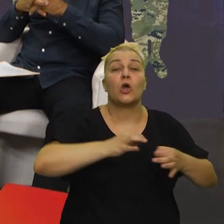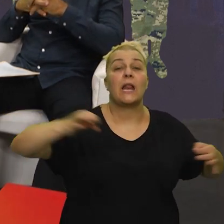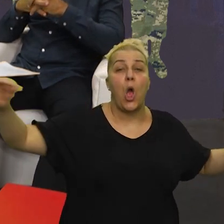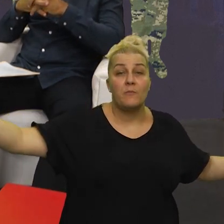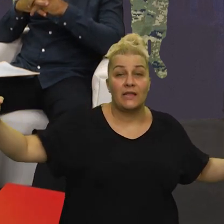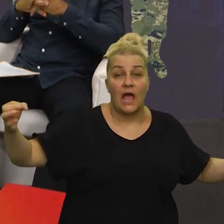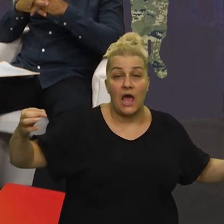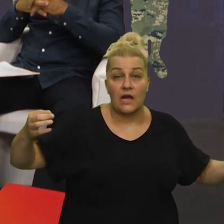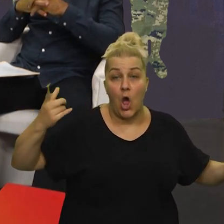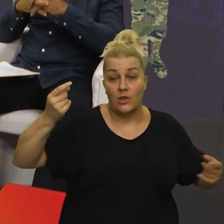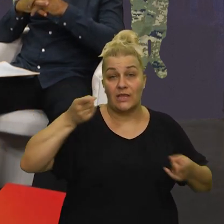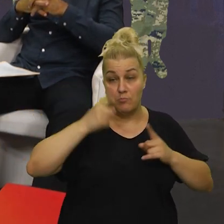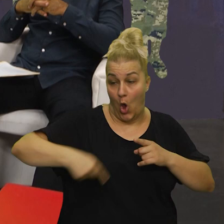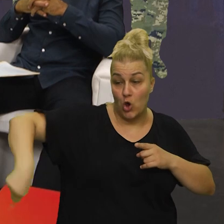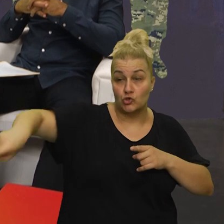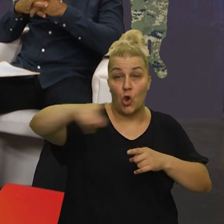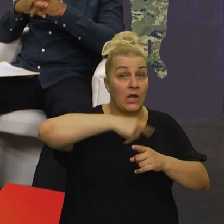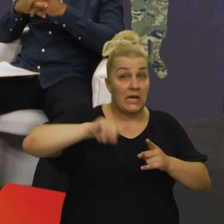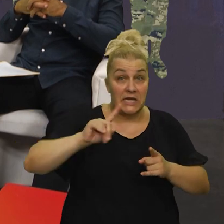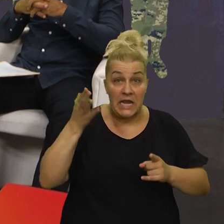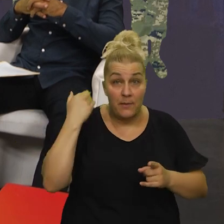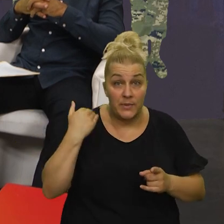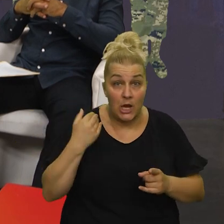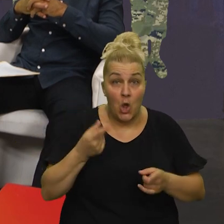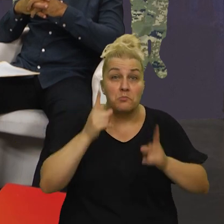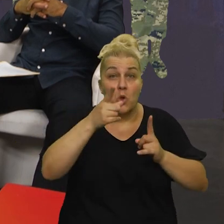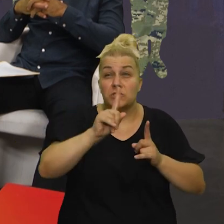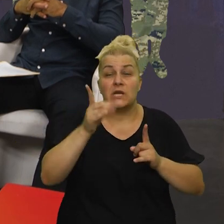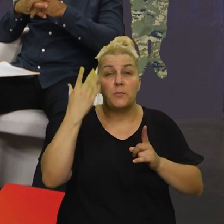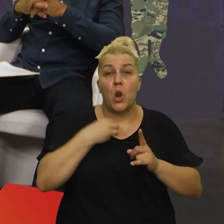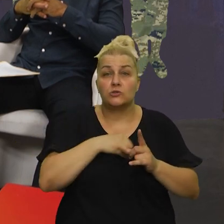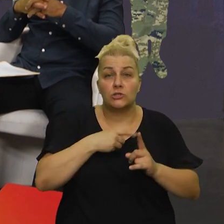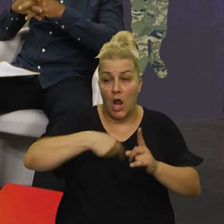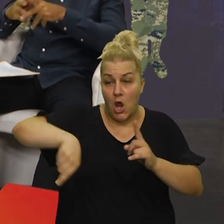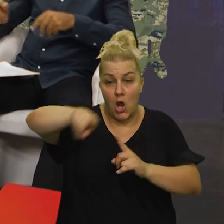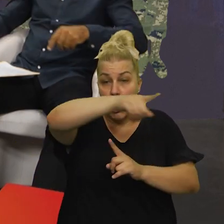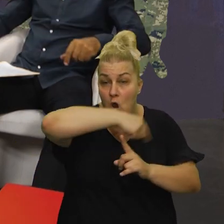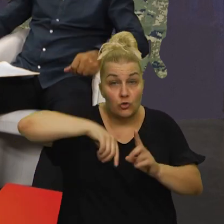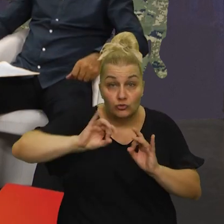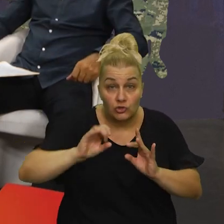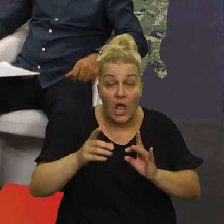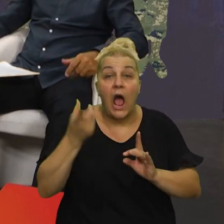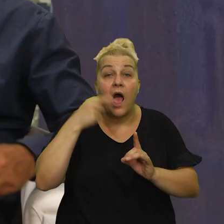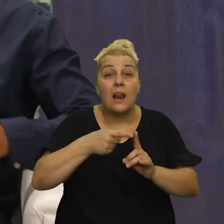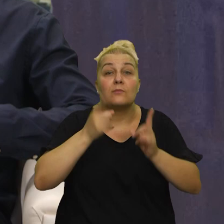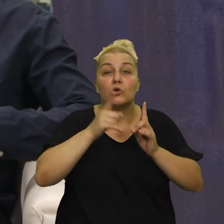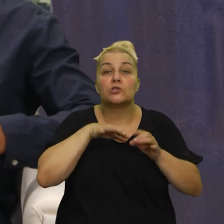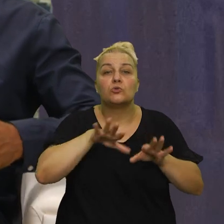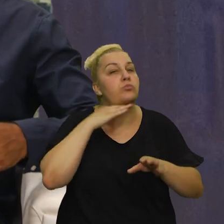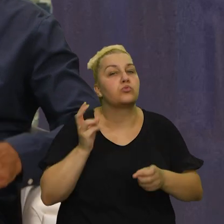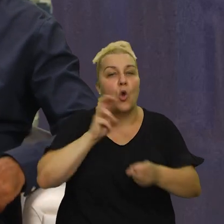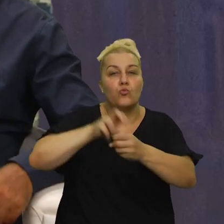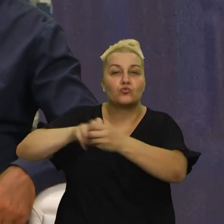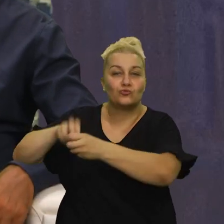Imotskog, nije opaljen metak, no Imoćani su boj bili na svim bojištima. Kakva je bila reakcija ljudi, vaše rodbine,